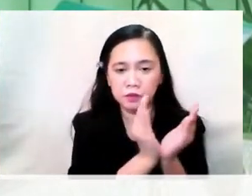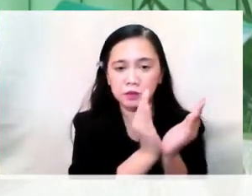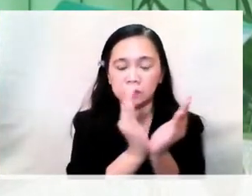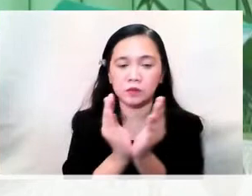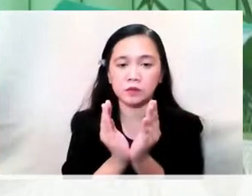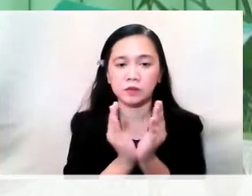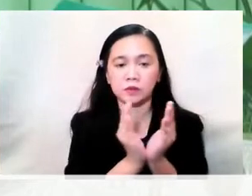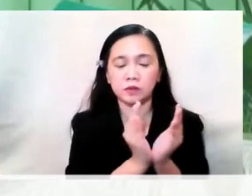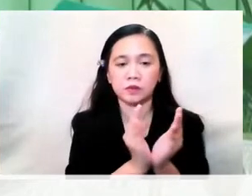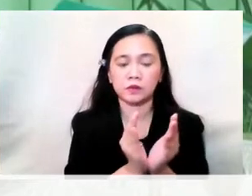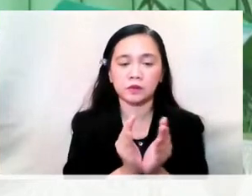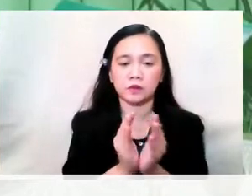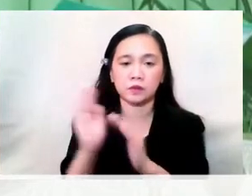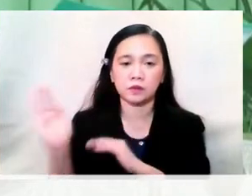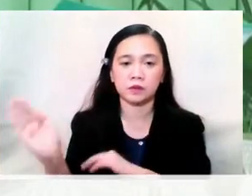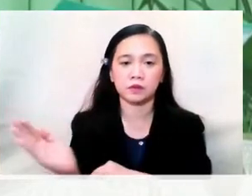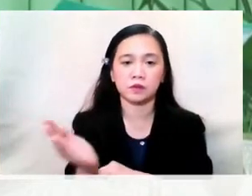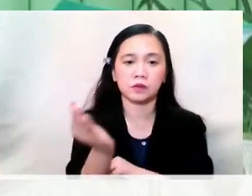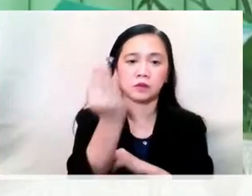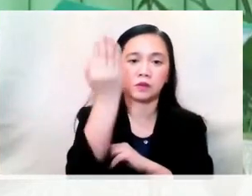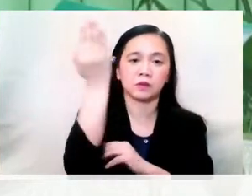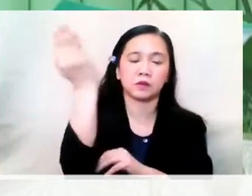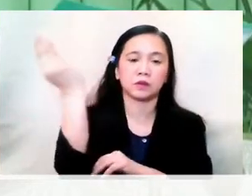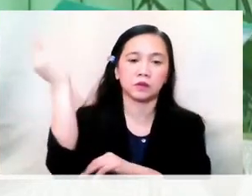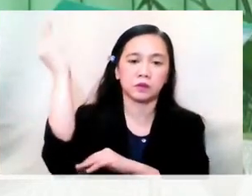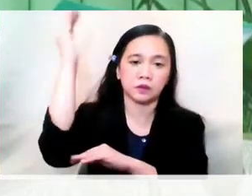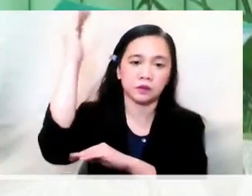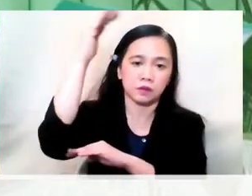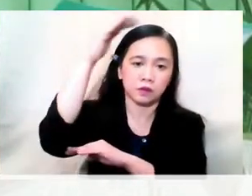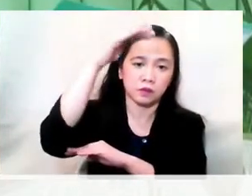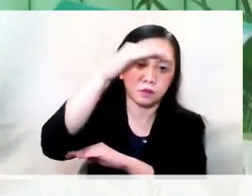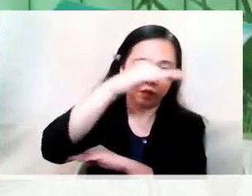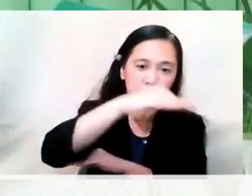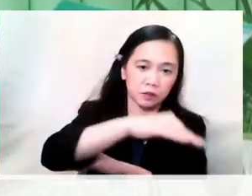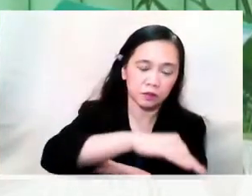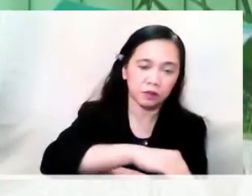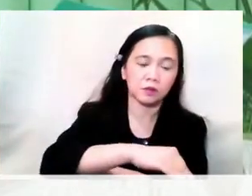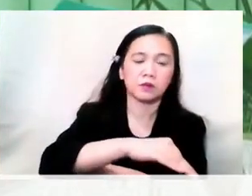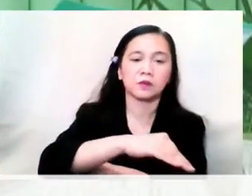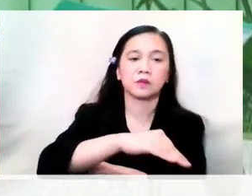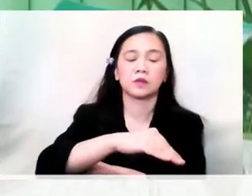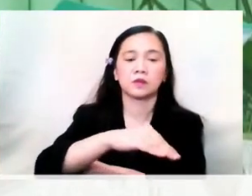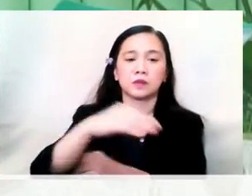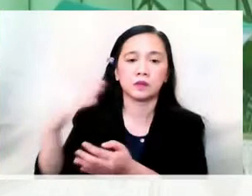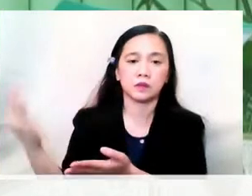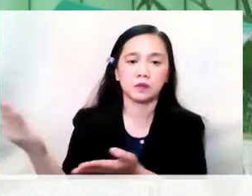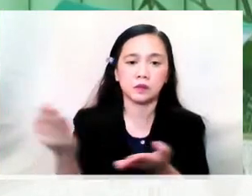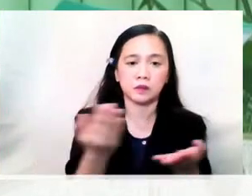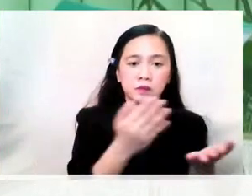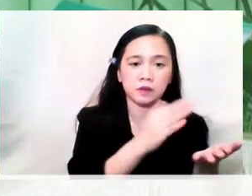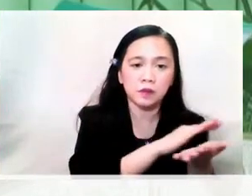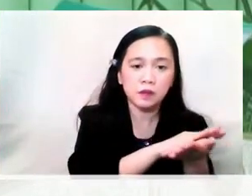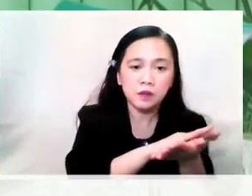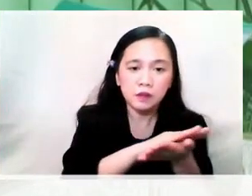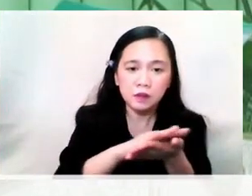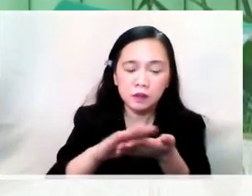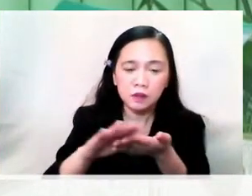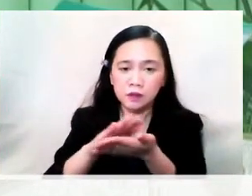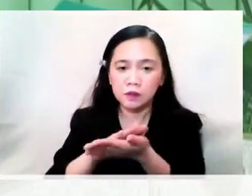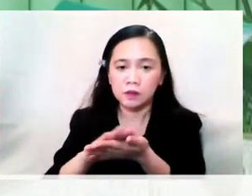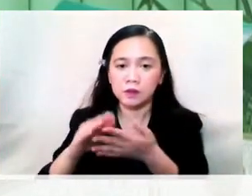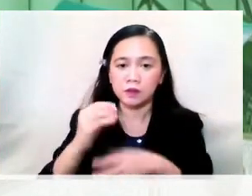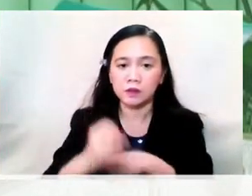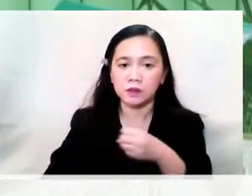sa pagsikat hanggang sa paglubog ng araw, maihandog ang malinis na alay para sambahin ang